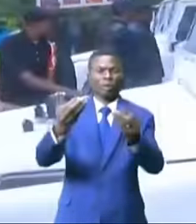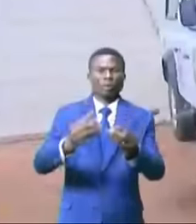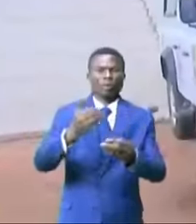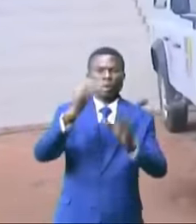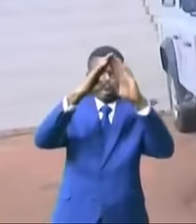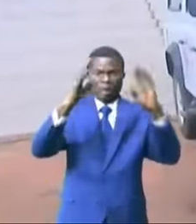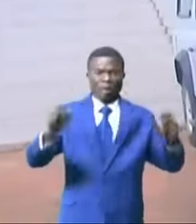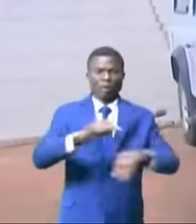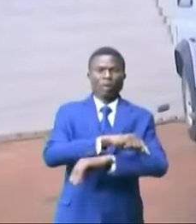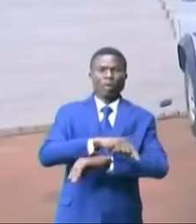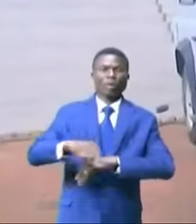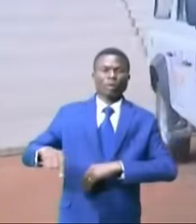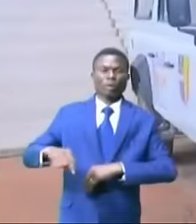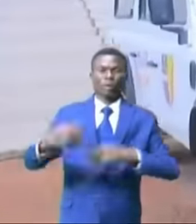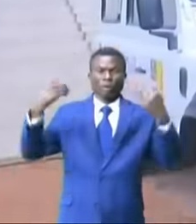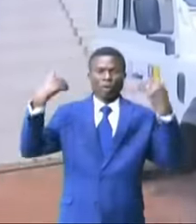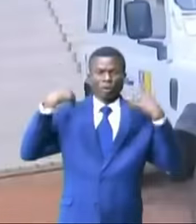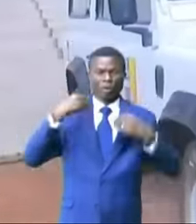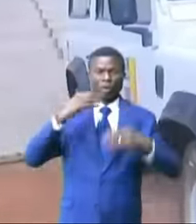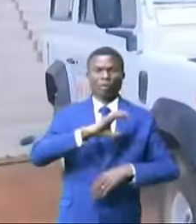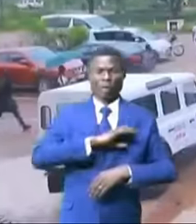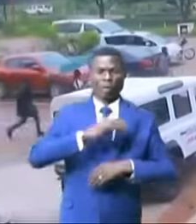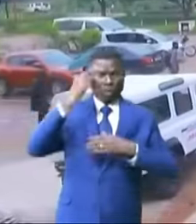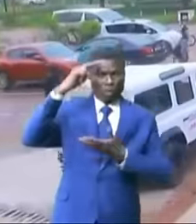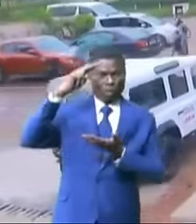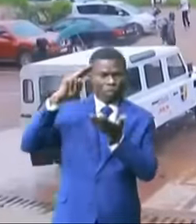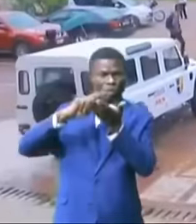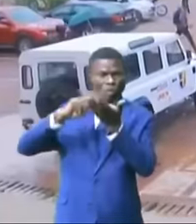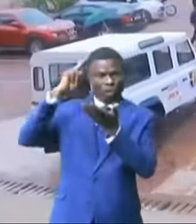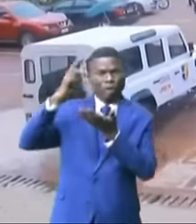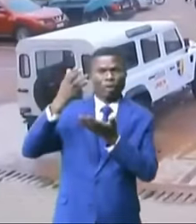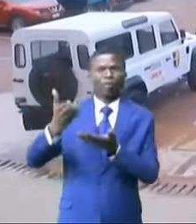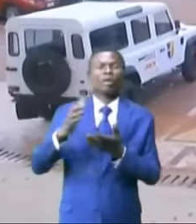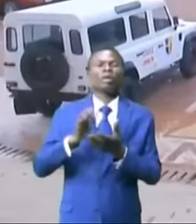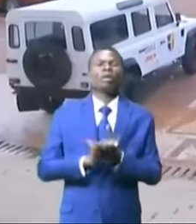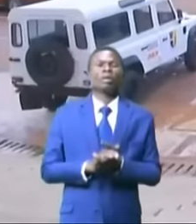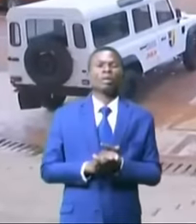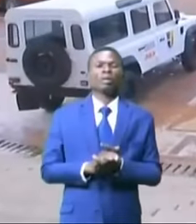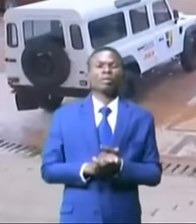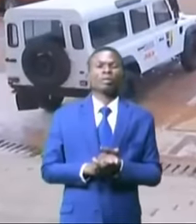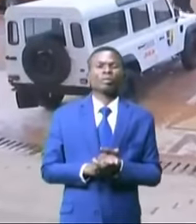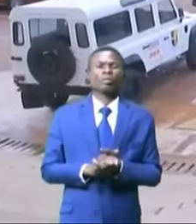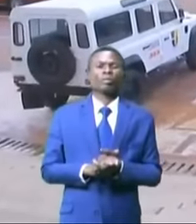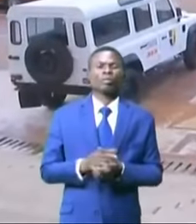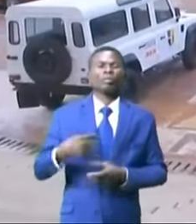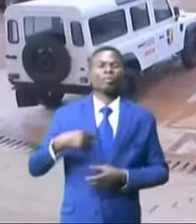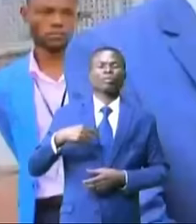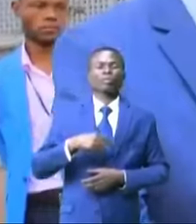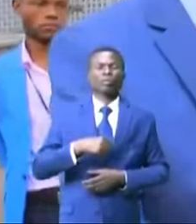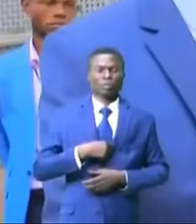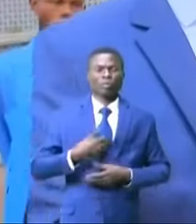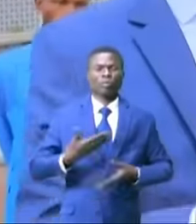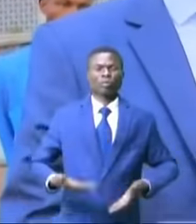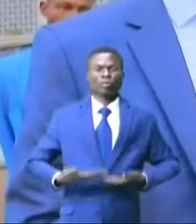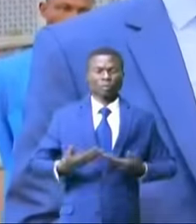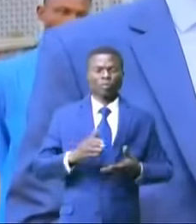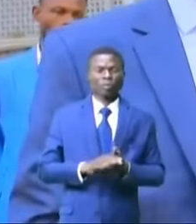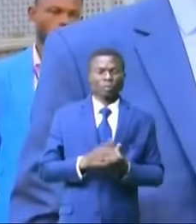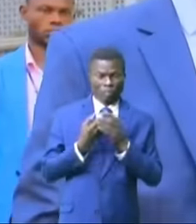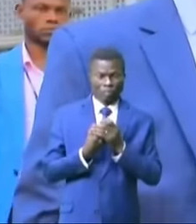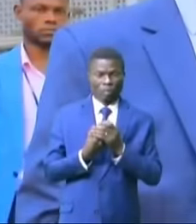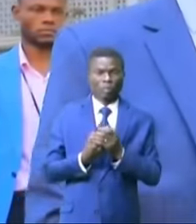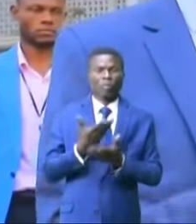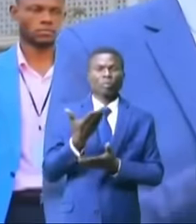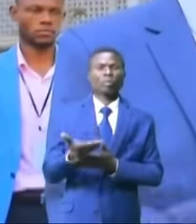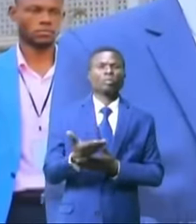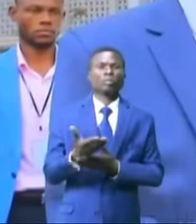bâtiment administratif au chef de cette police universitaire. Nous attendons de vous très urgemment, dans l'heure qui suit